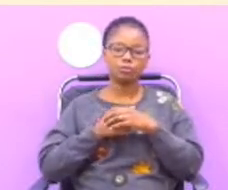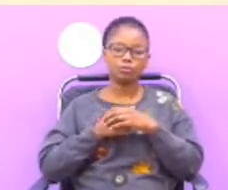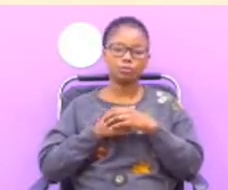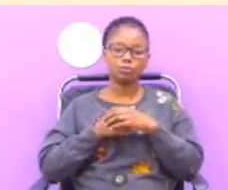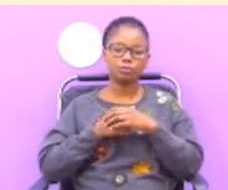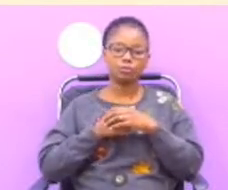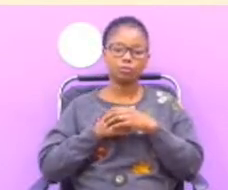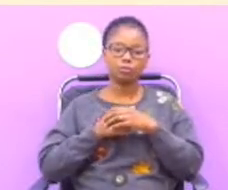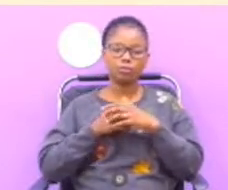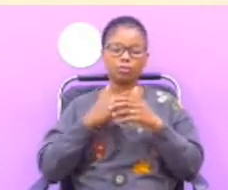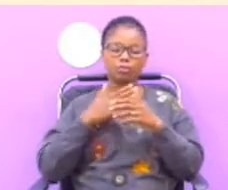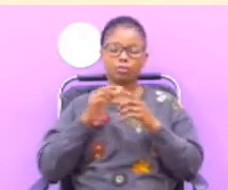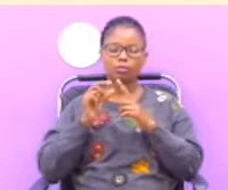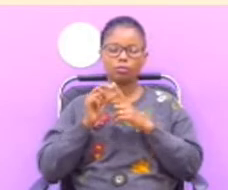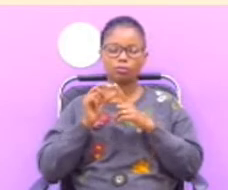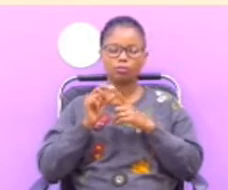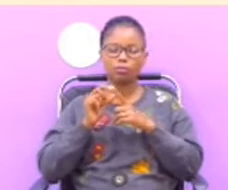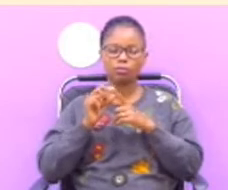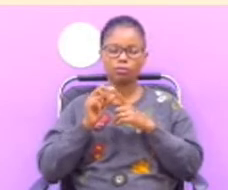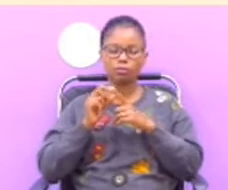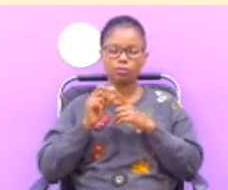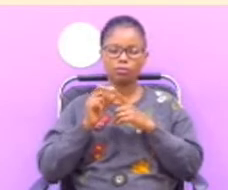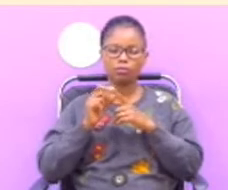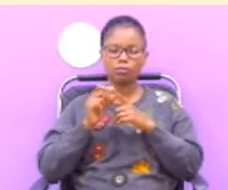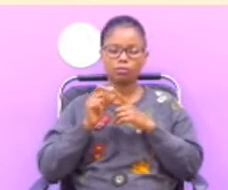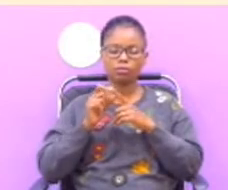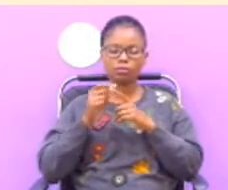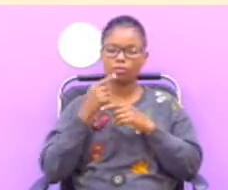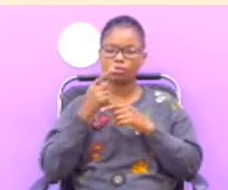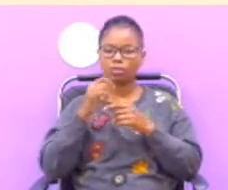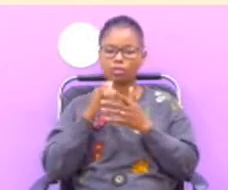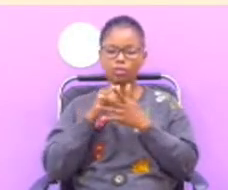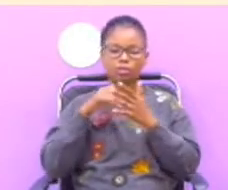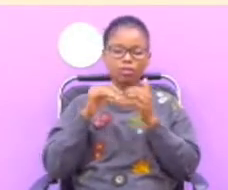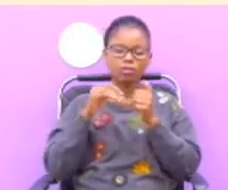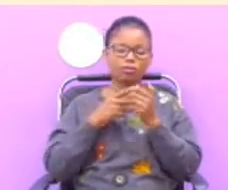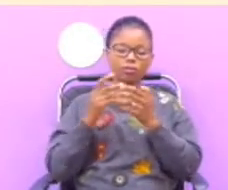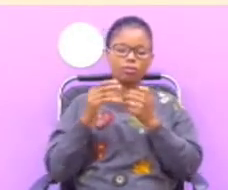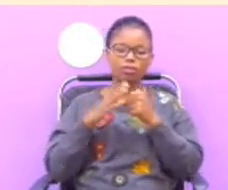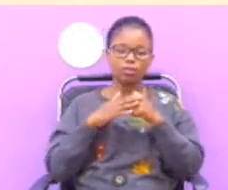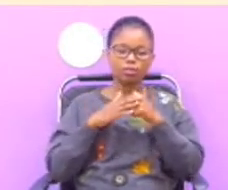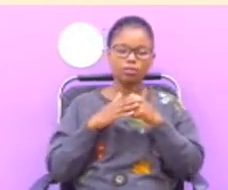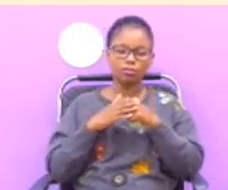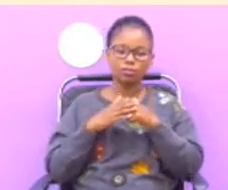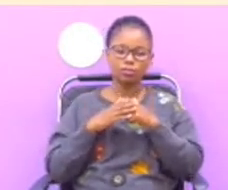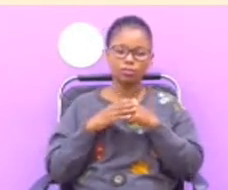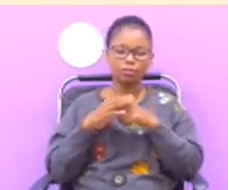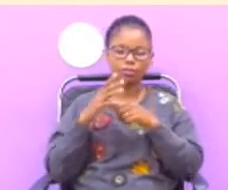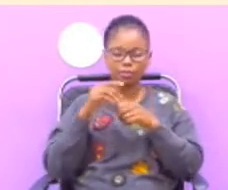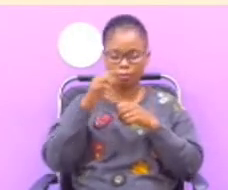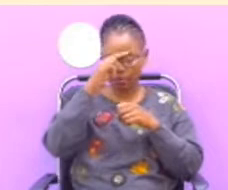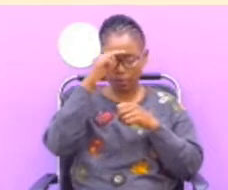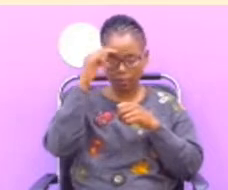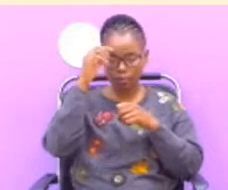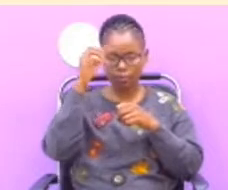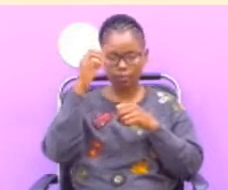Maandĩko makoiga atĩ thĩinĩ wa kamũraini ga kenda, tondũ rĩrĩ, niĩ